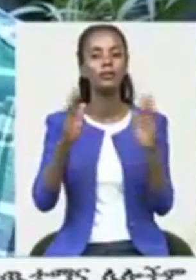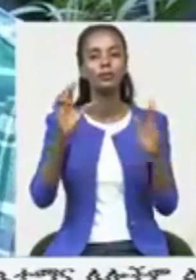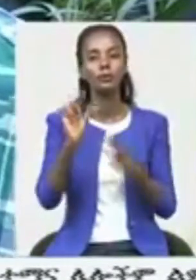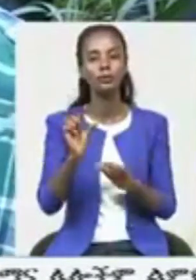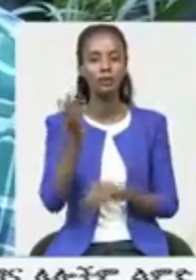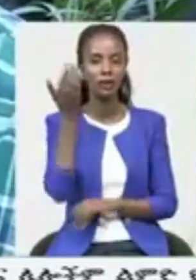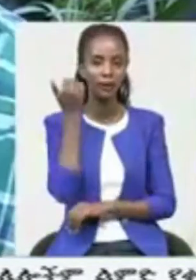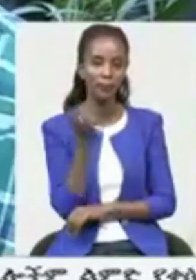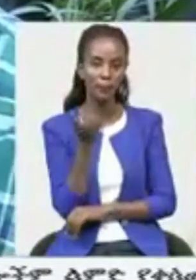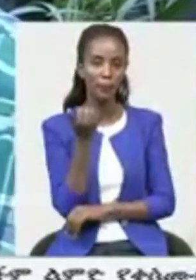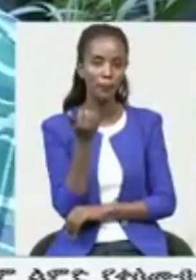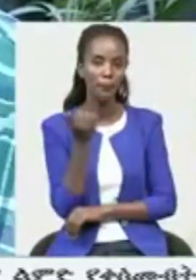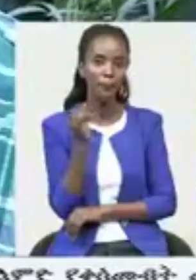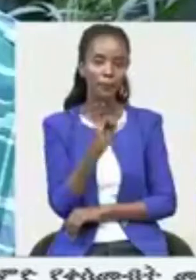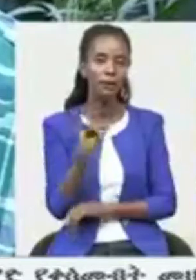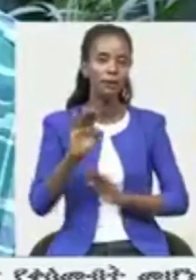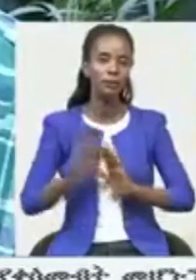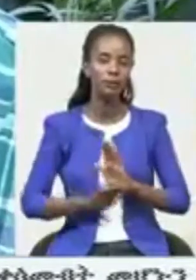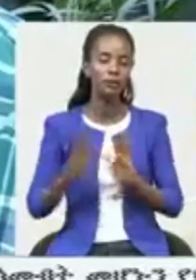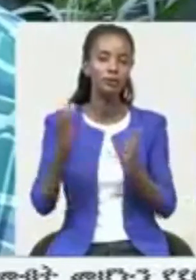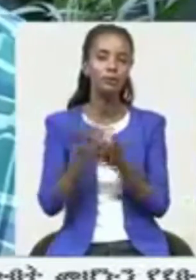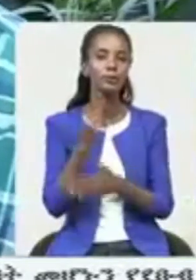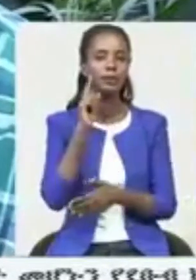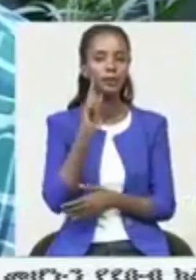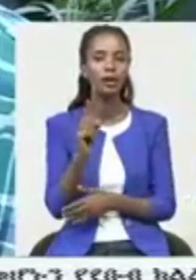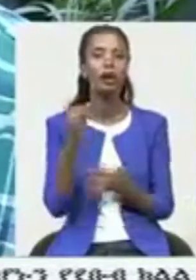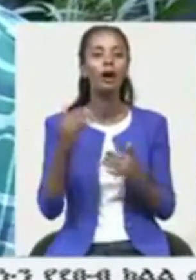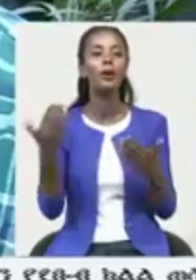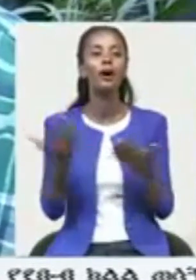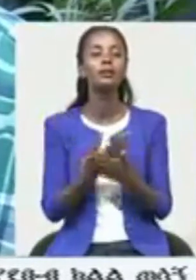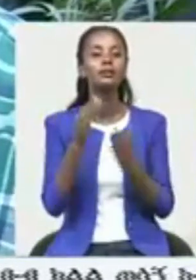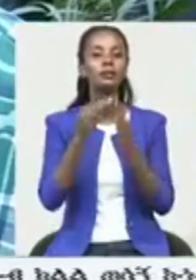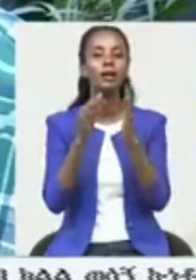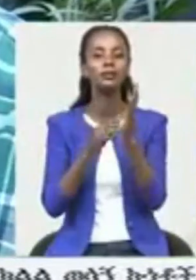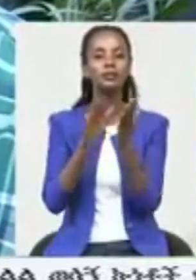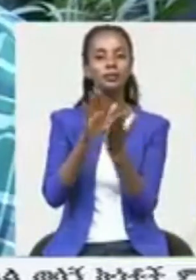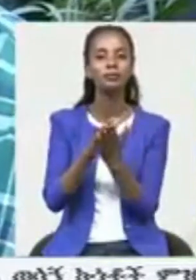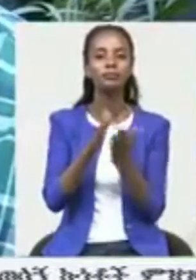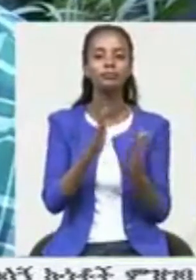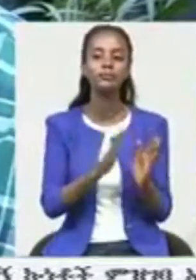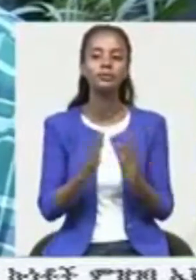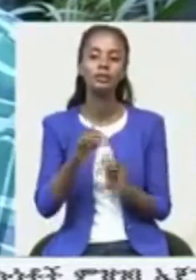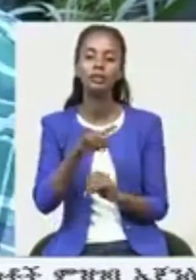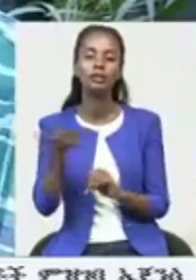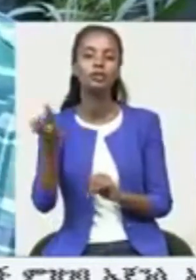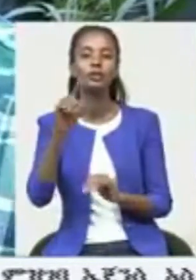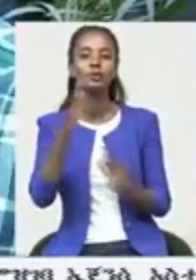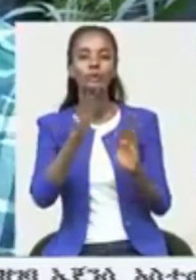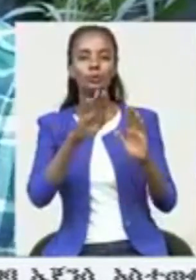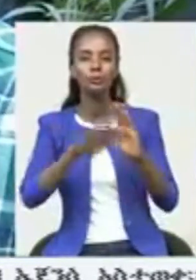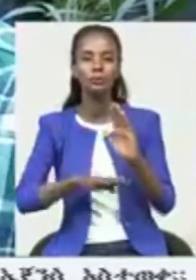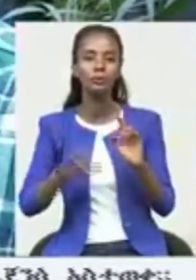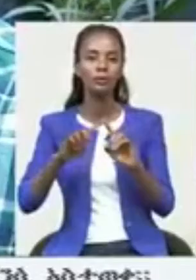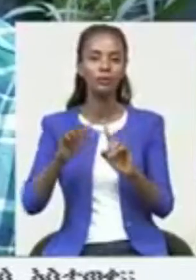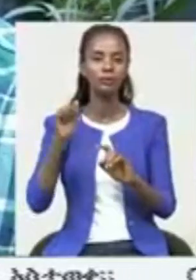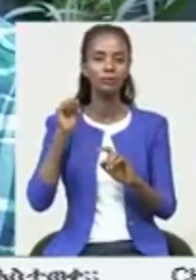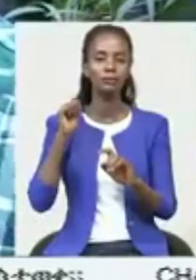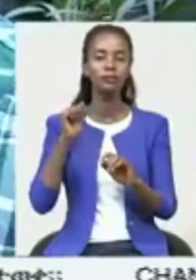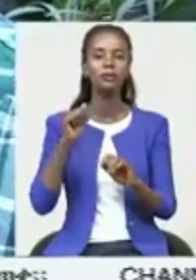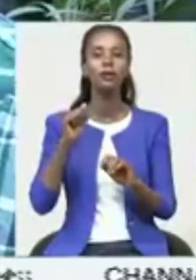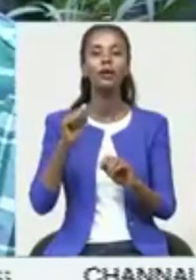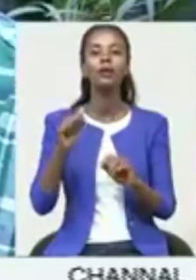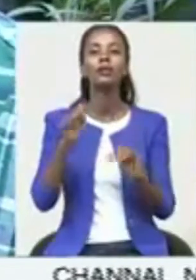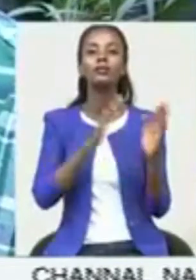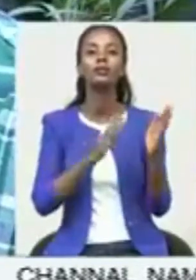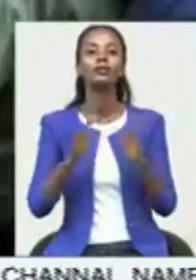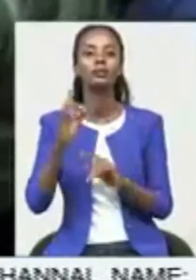የነበረበት እንደ ጉድለት የተወሰደበት ነው። አሁን አዲሱን ስርዓተ ትምህርት ስናዘጋጅ እነዚህ ጉድለቶችን በሚሞላ መልክ ነው